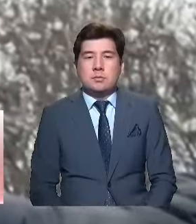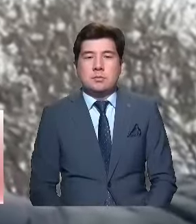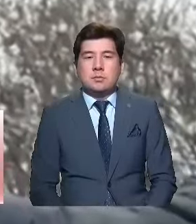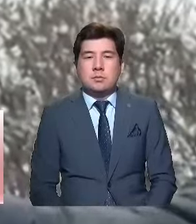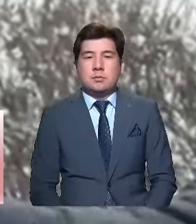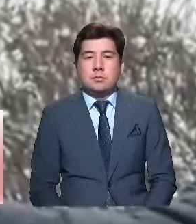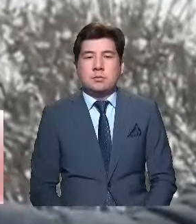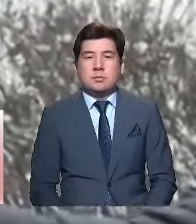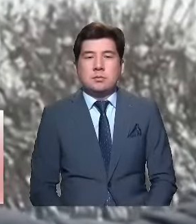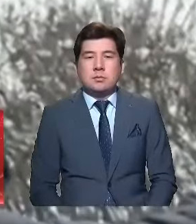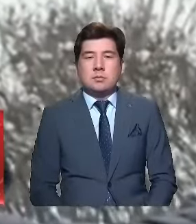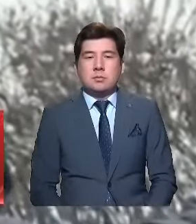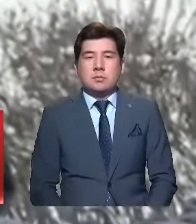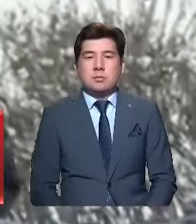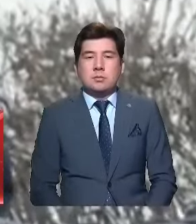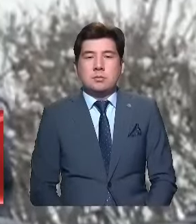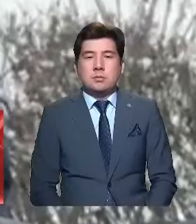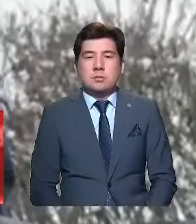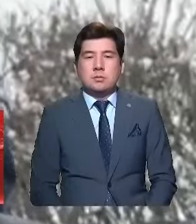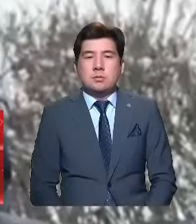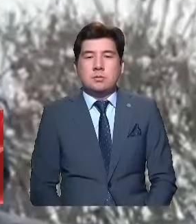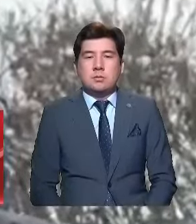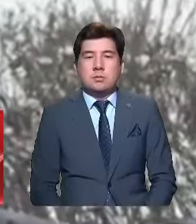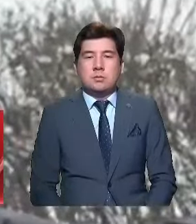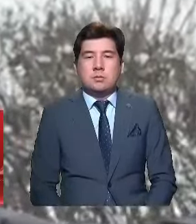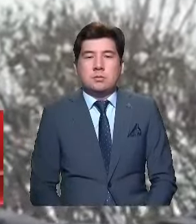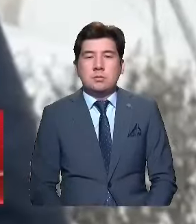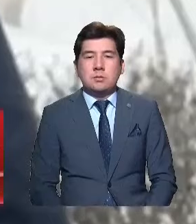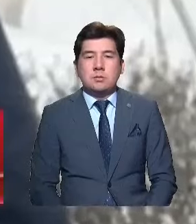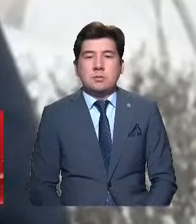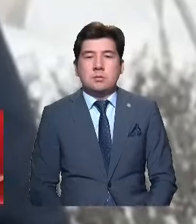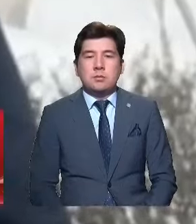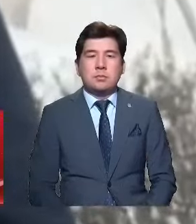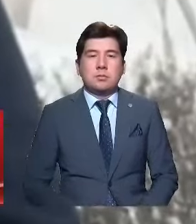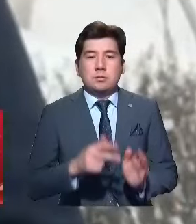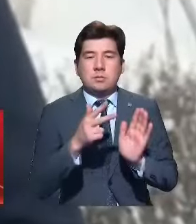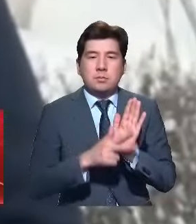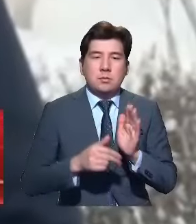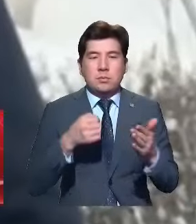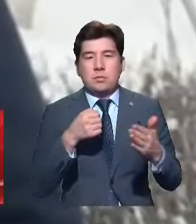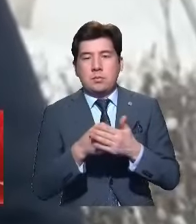воду подадим. Ну, не такое будет тепло, но около больше 50 градусов. Предварительная информация,